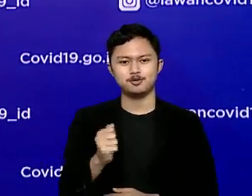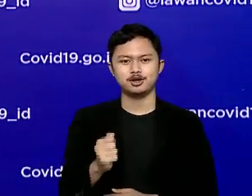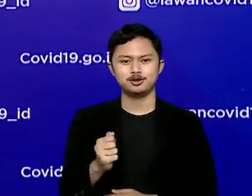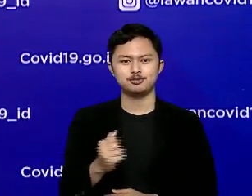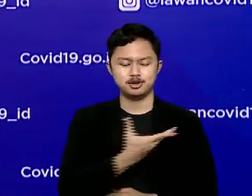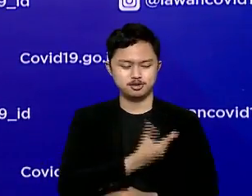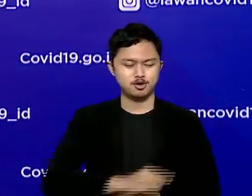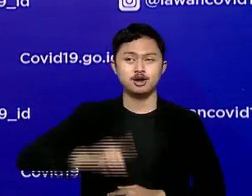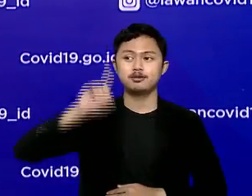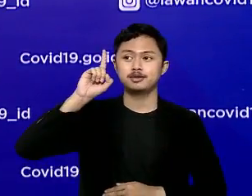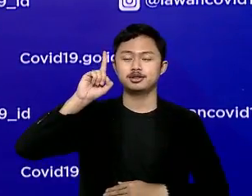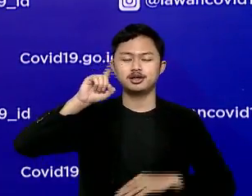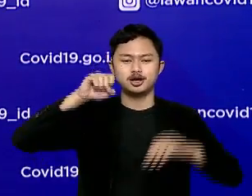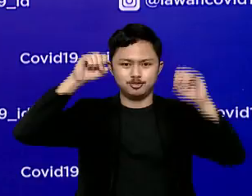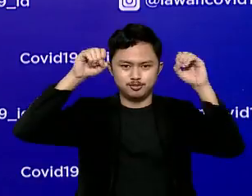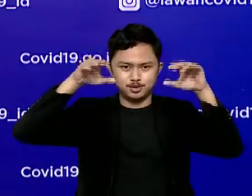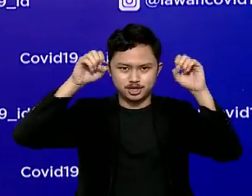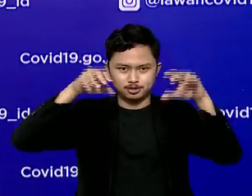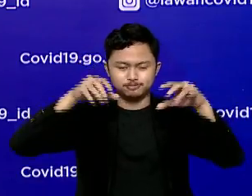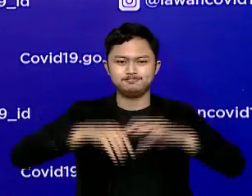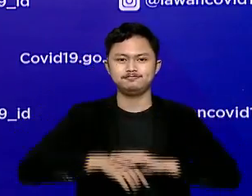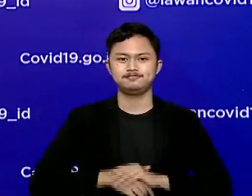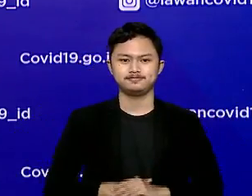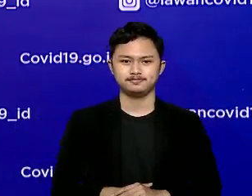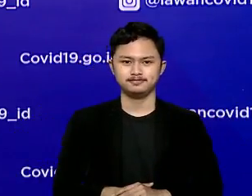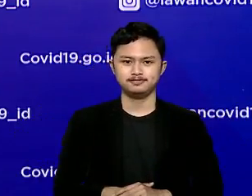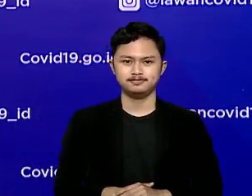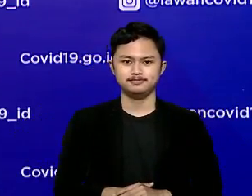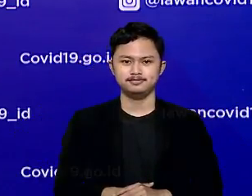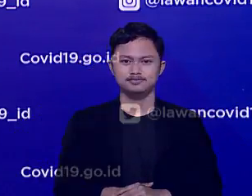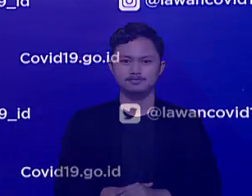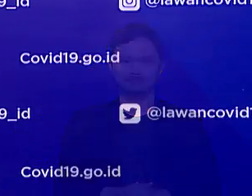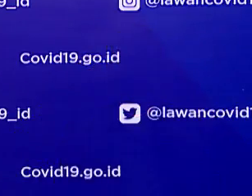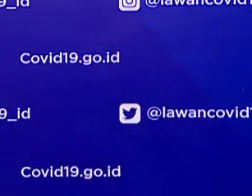wassalamualaikum warahmatullahi wabarakatuh.